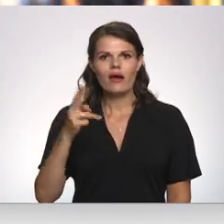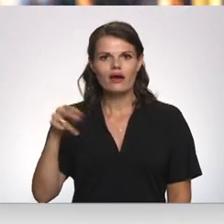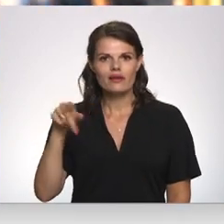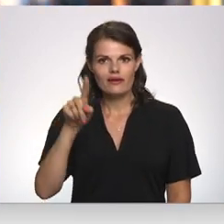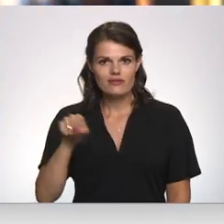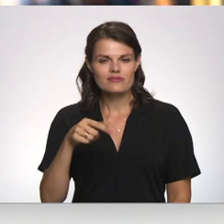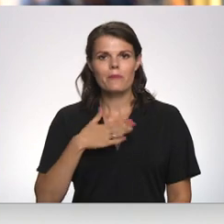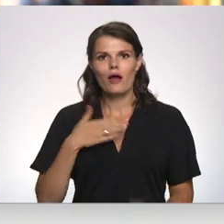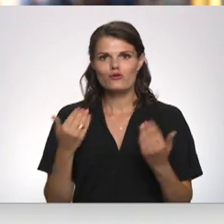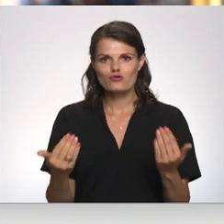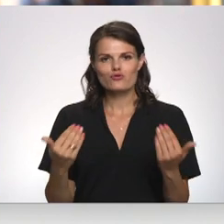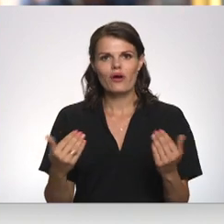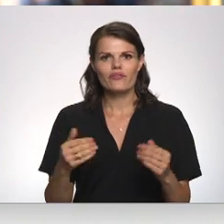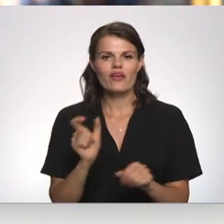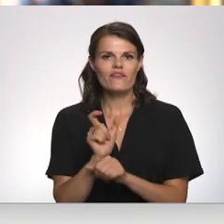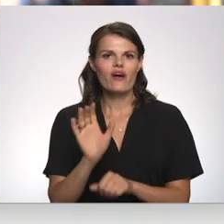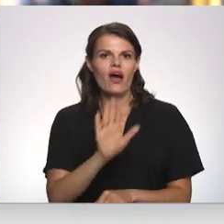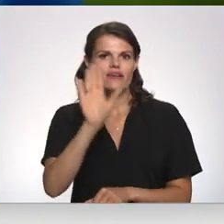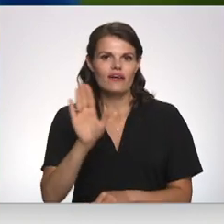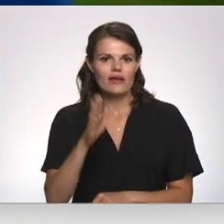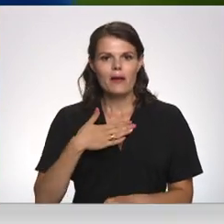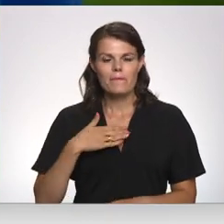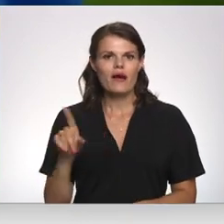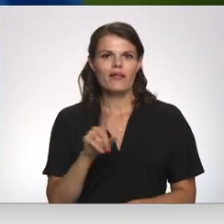diena, man ir 7 gadi.